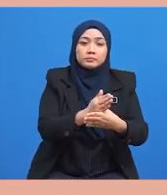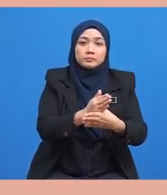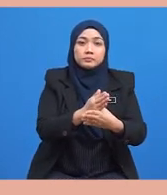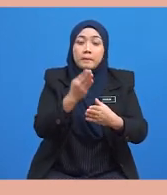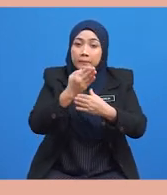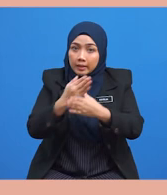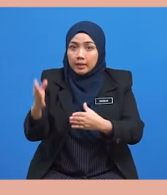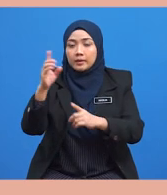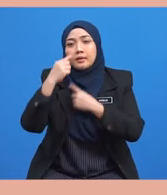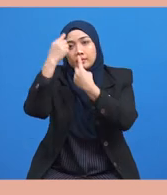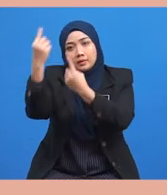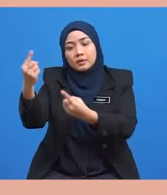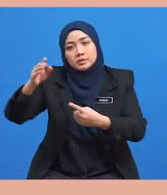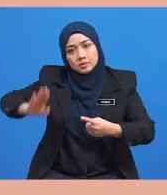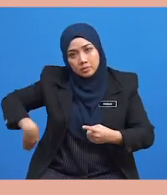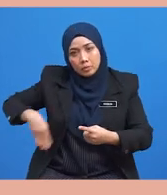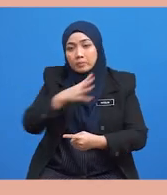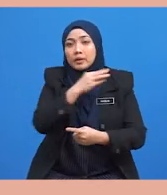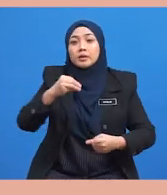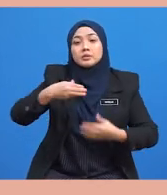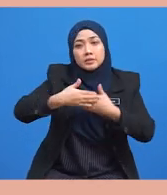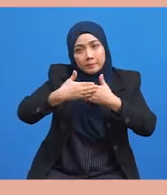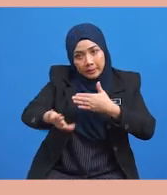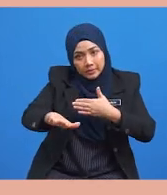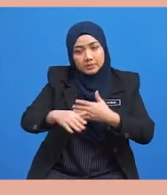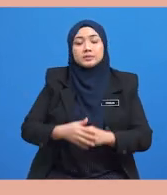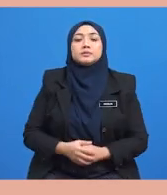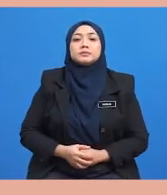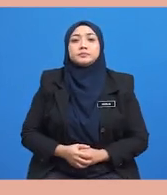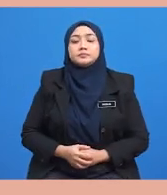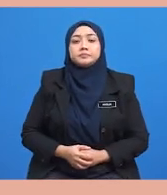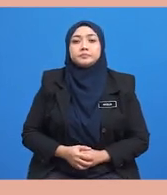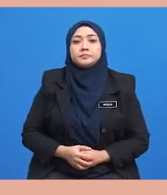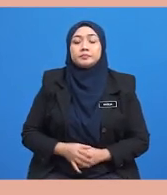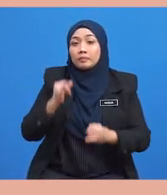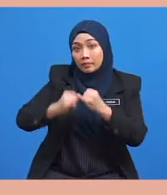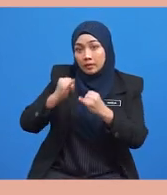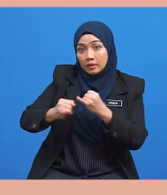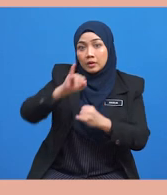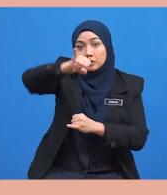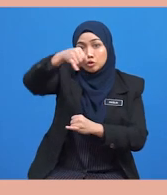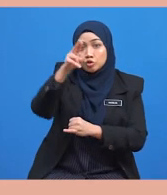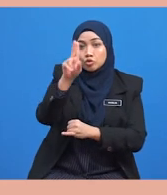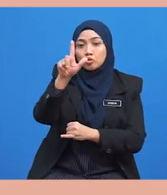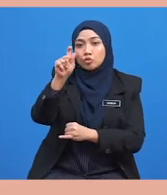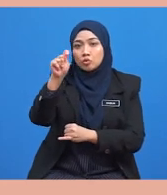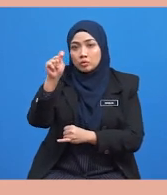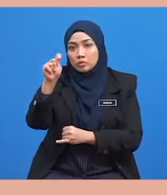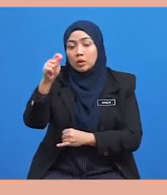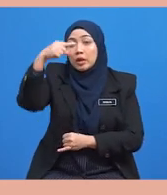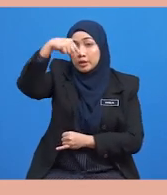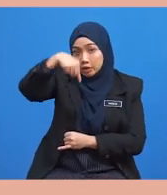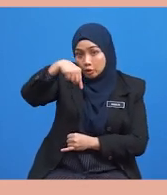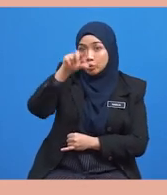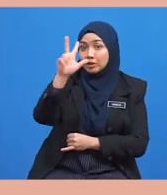data sebelum atau selepas median. Akhir sekali, julat antara kuartil ialah